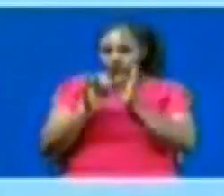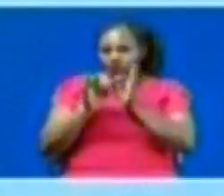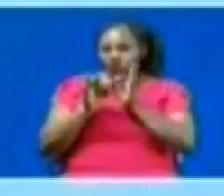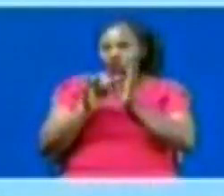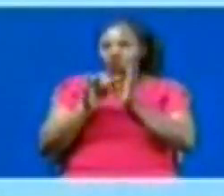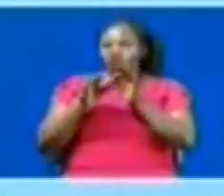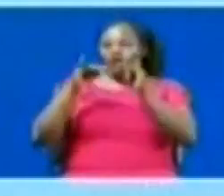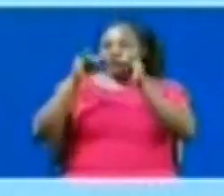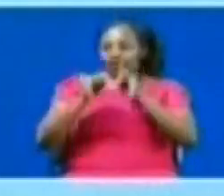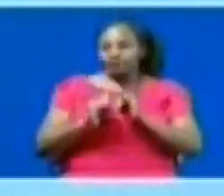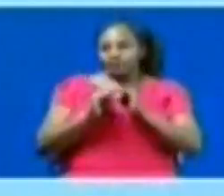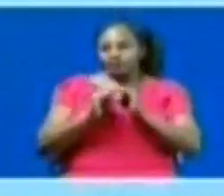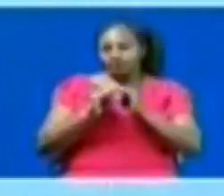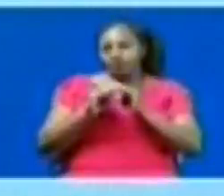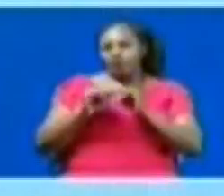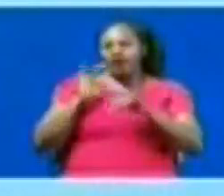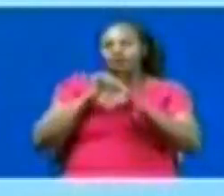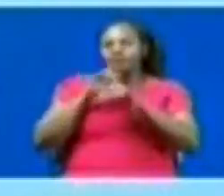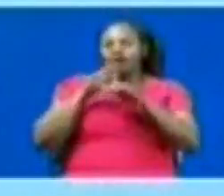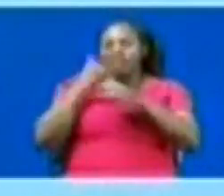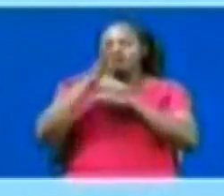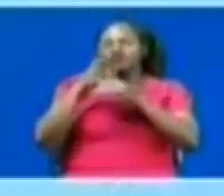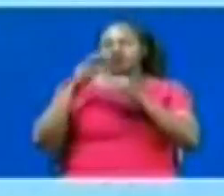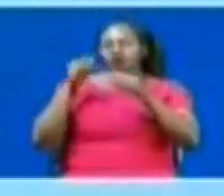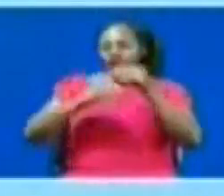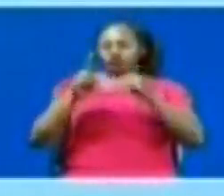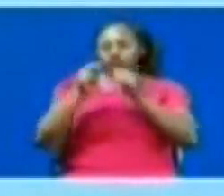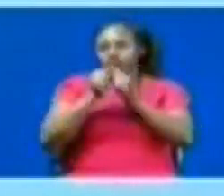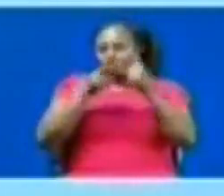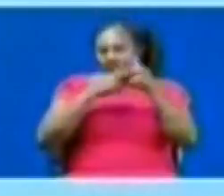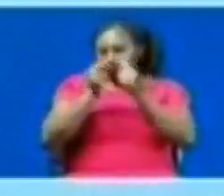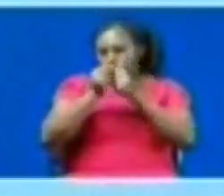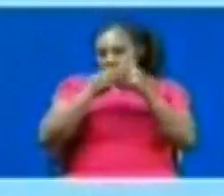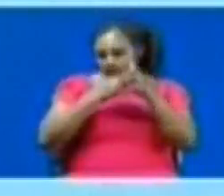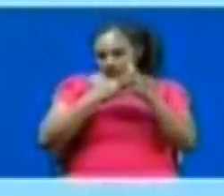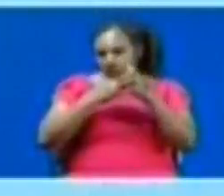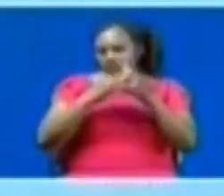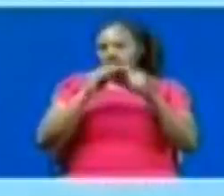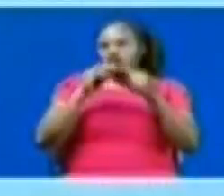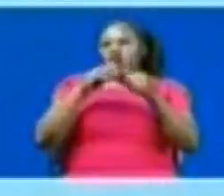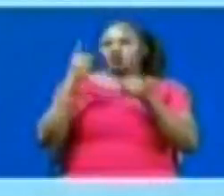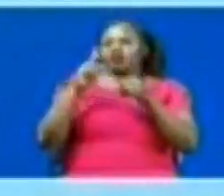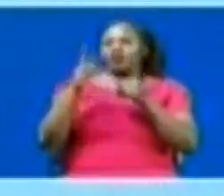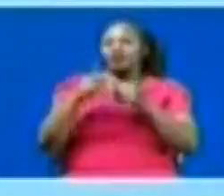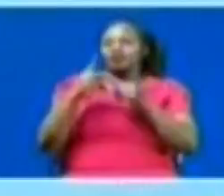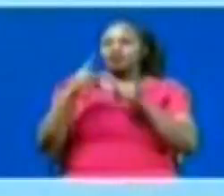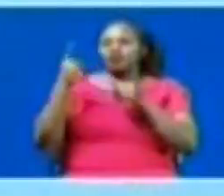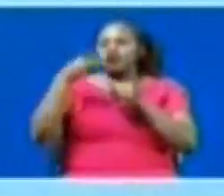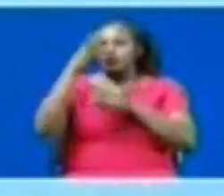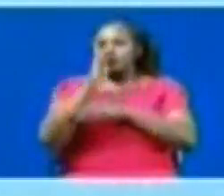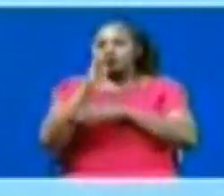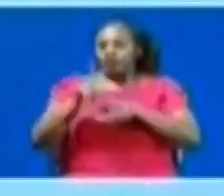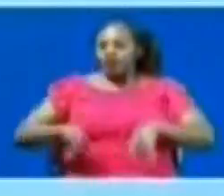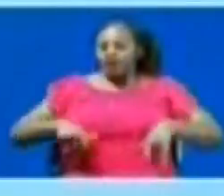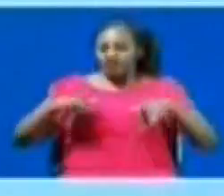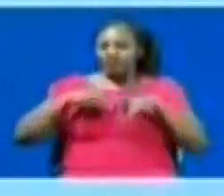ni za wakimbizi wa ndani kwa ndani walioathiriwa na ghasia za baada ya uchaguzi wa mwaka 2007 wanaishi tu kwa amri yake Mwenyezi Mungu katika